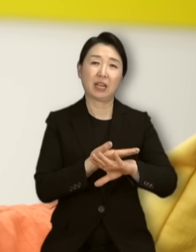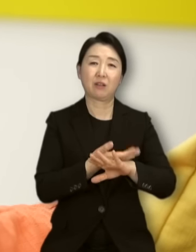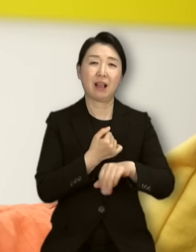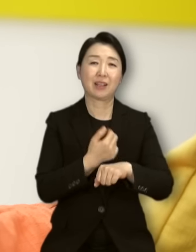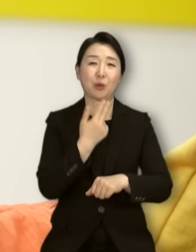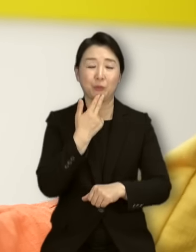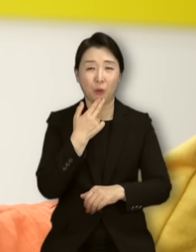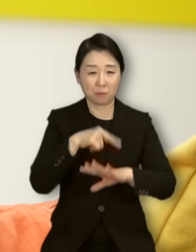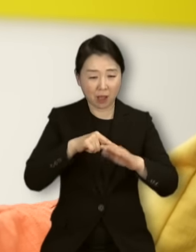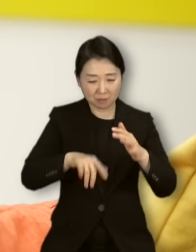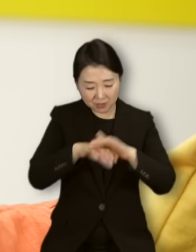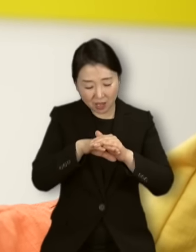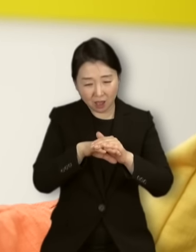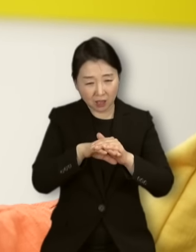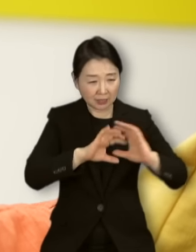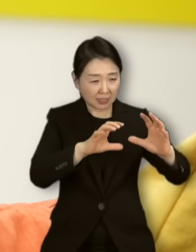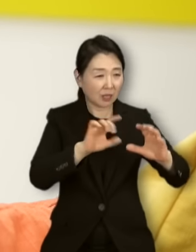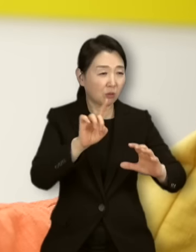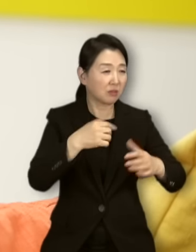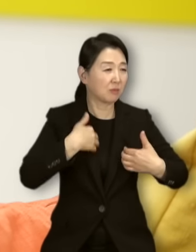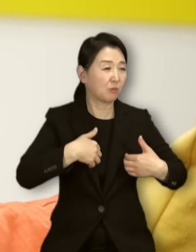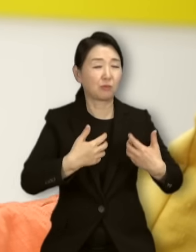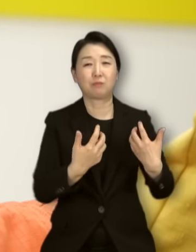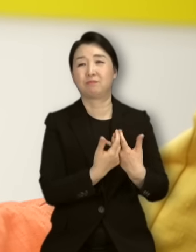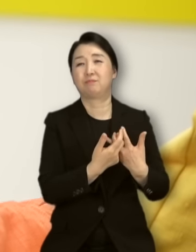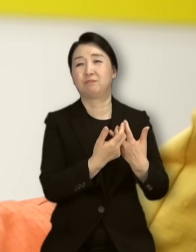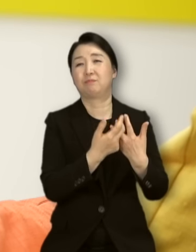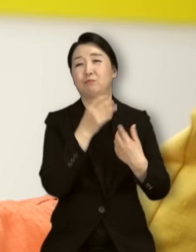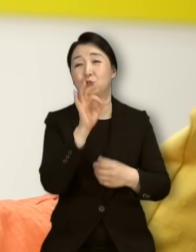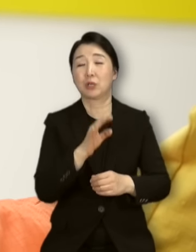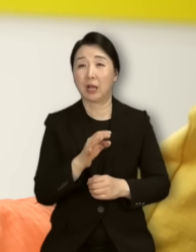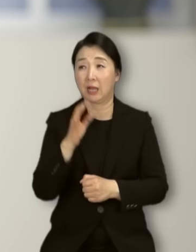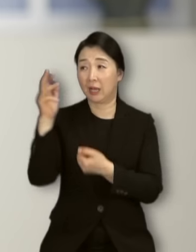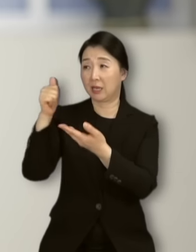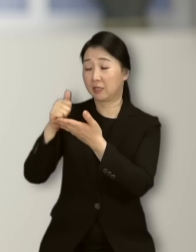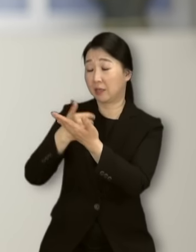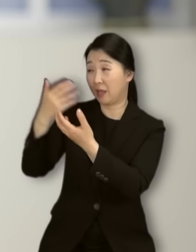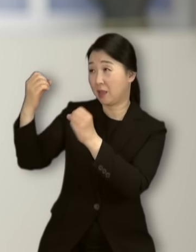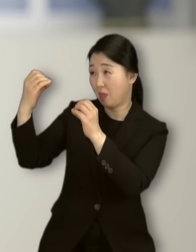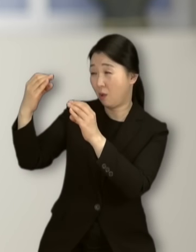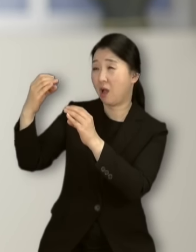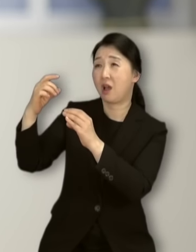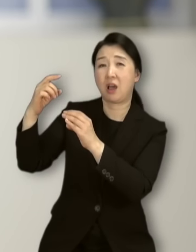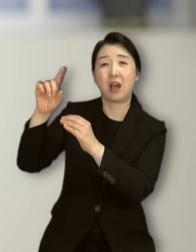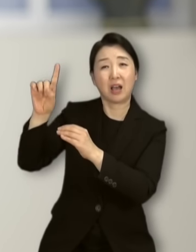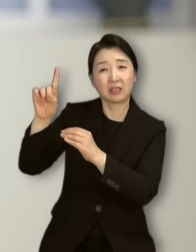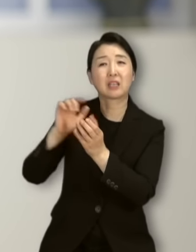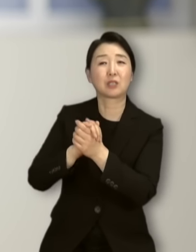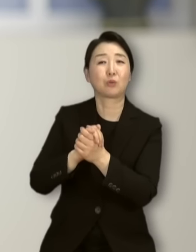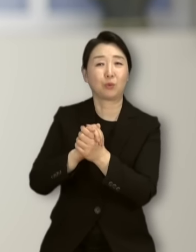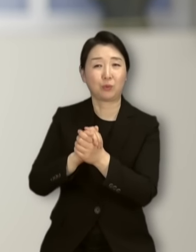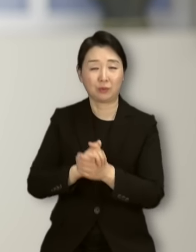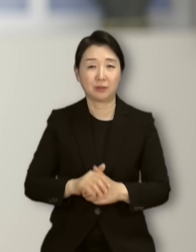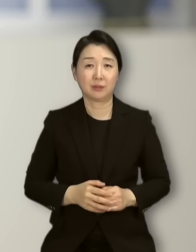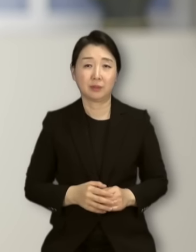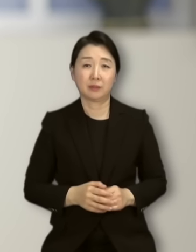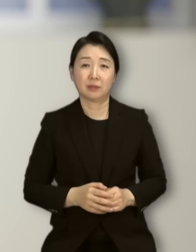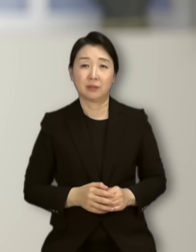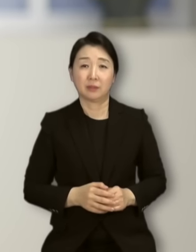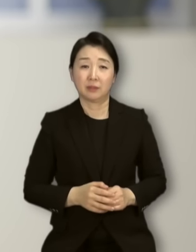마음을 채울 수 있는 거는 세상 어떤 기쁨도 채울 수가 없어요 유일한 하나님과의 대화의 소통이 기도인 거 같아 맞아요